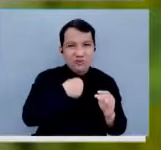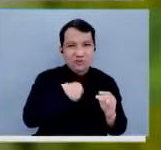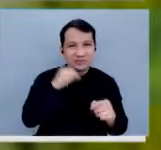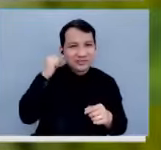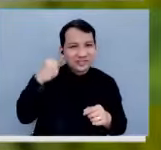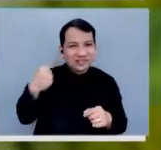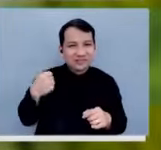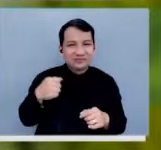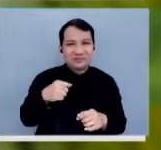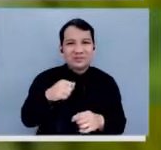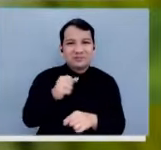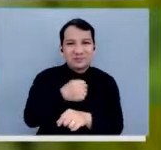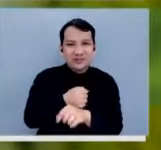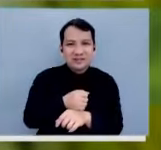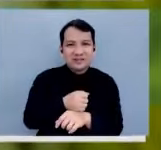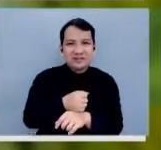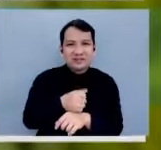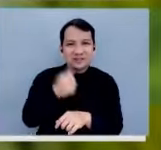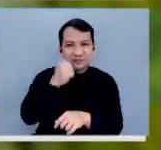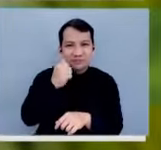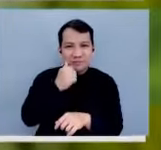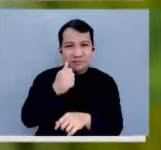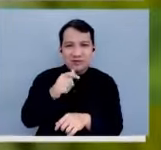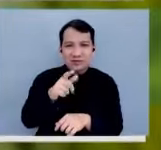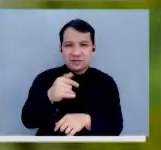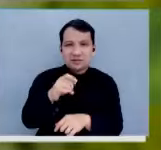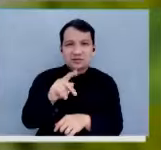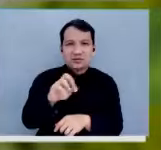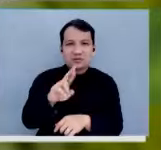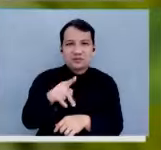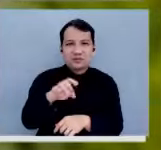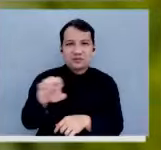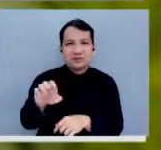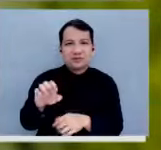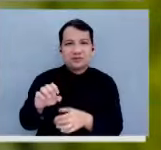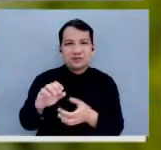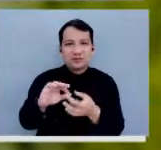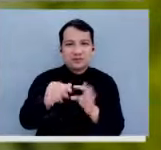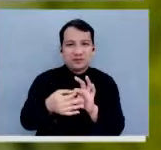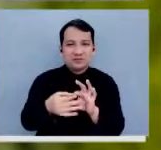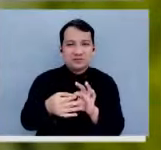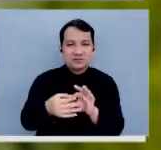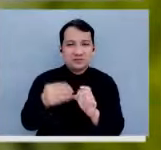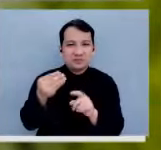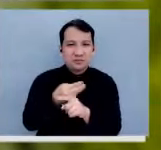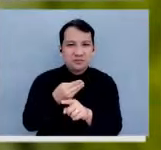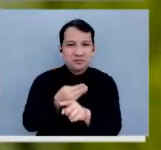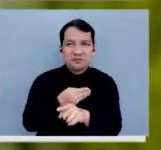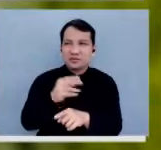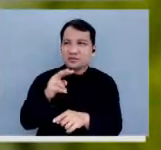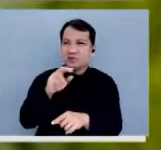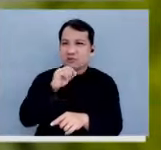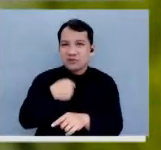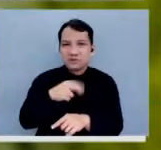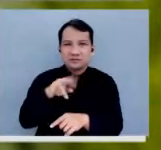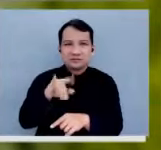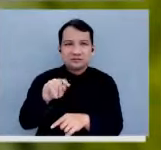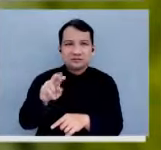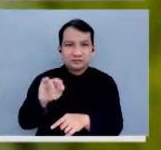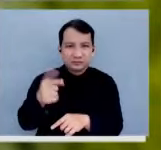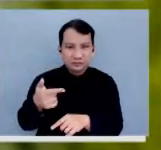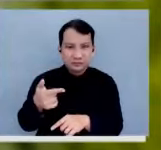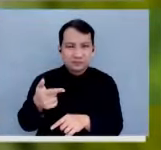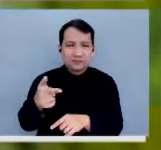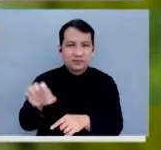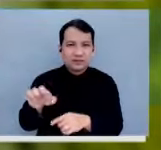nyo yung sound ng Babaeng Torpe, it's, there's a flavor na modern vintage na. No? Tapos, well, the